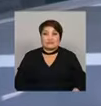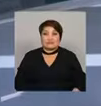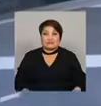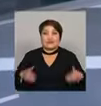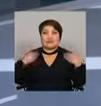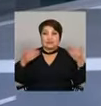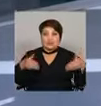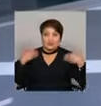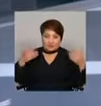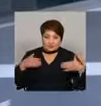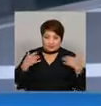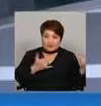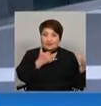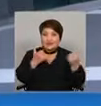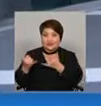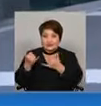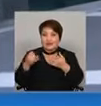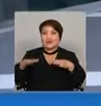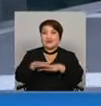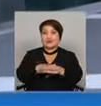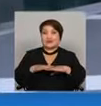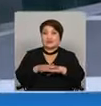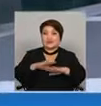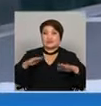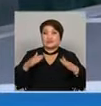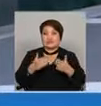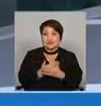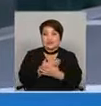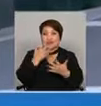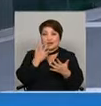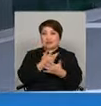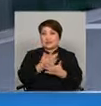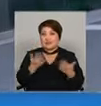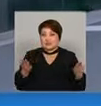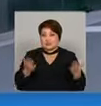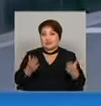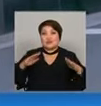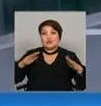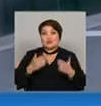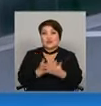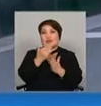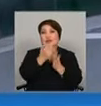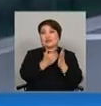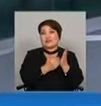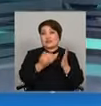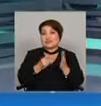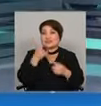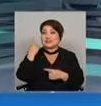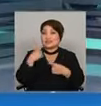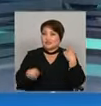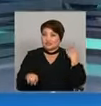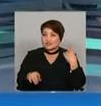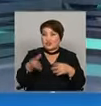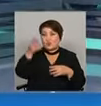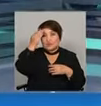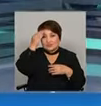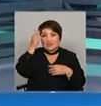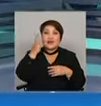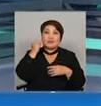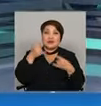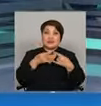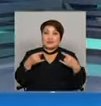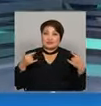Ассалому алейкум, ардақты ағайын. Жаңа келбет, су жаңа бағдарлама мен ерекше көзқарас. Алматы арнасында